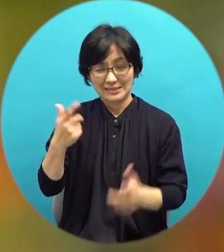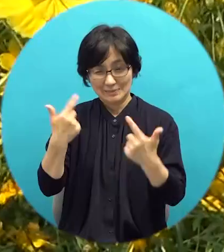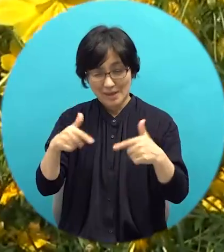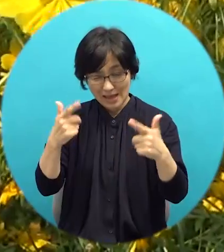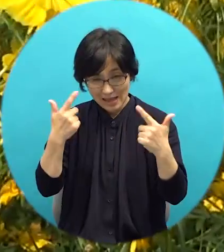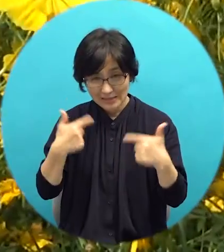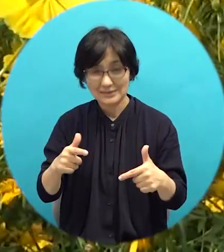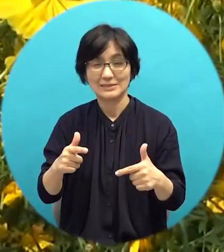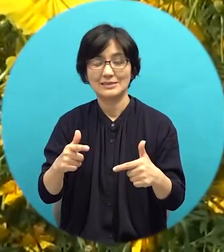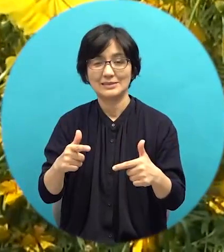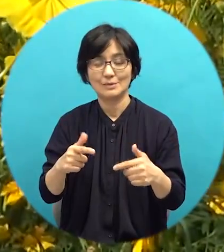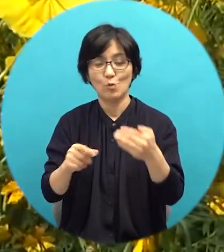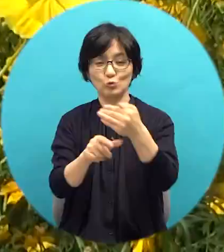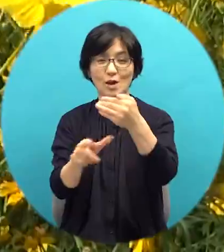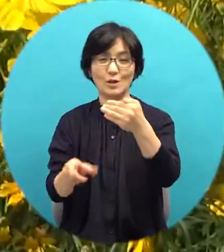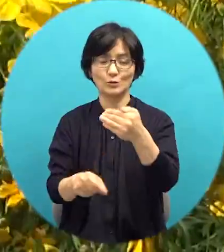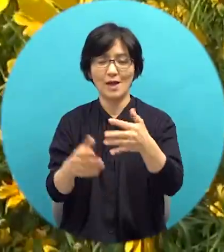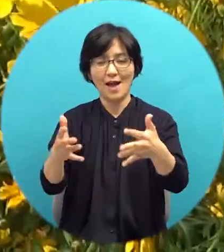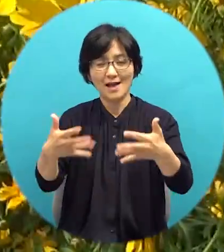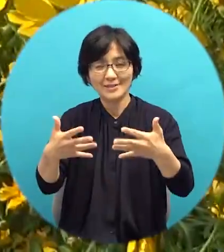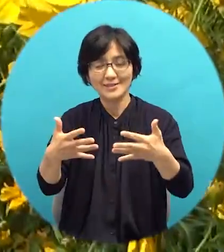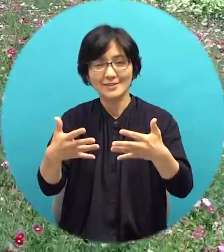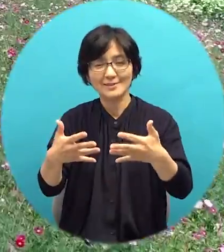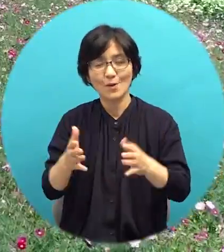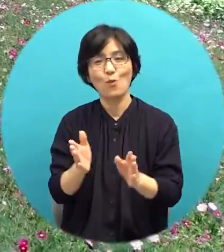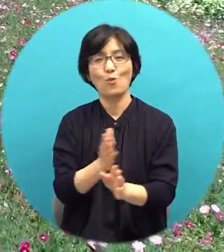ぎ、秋の始まりを感じる9月、